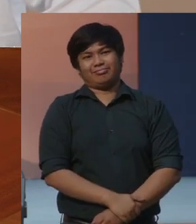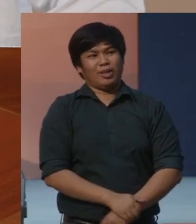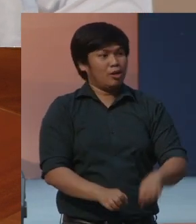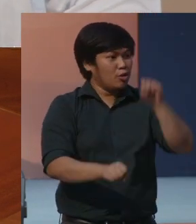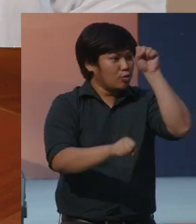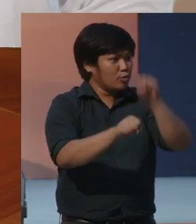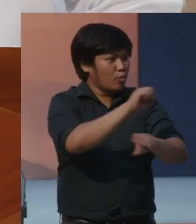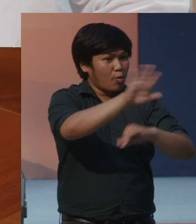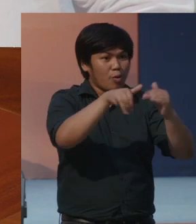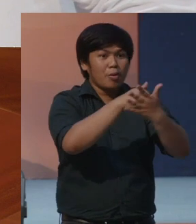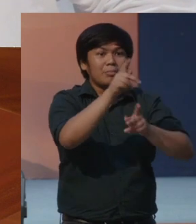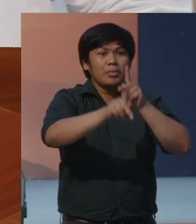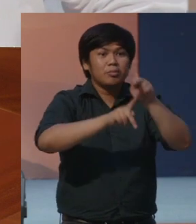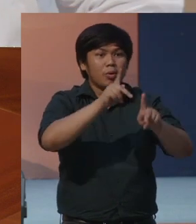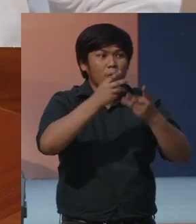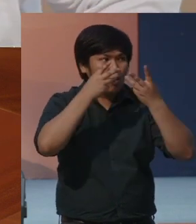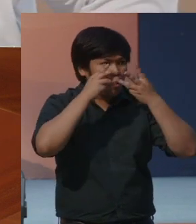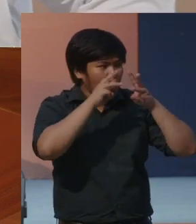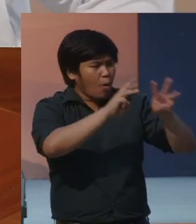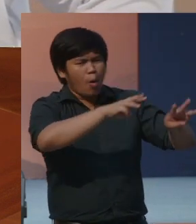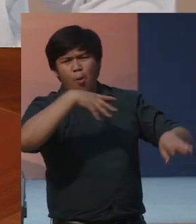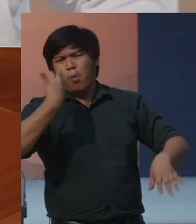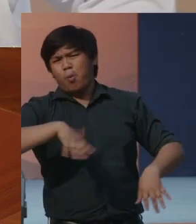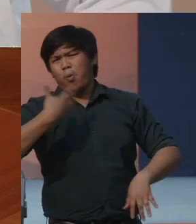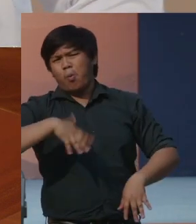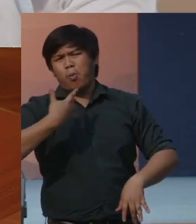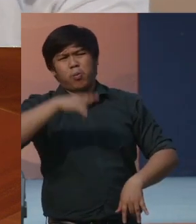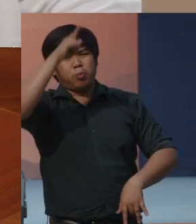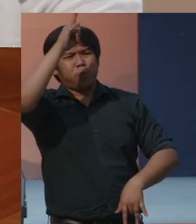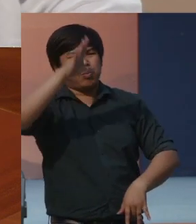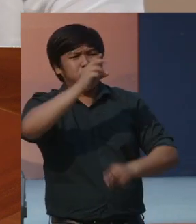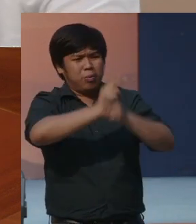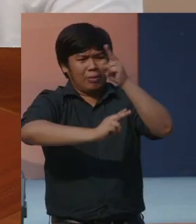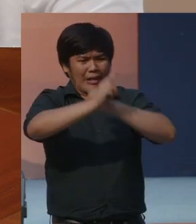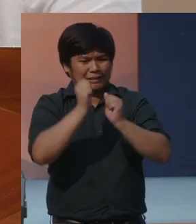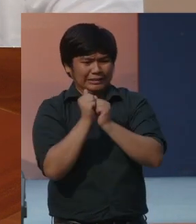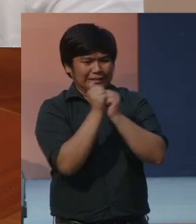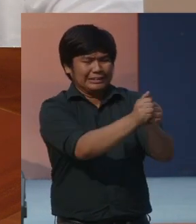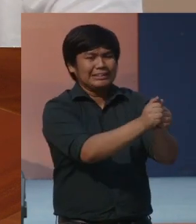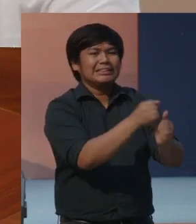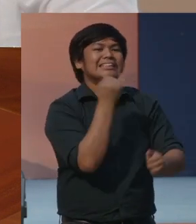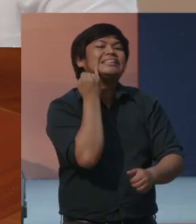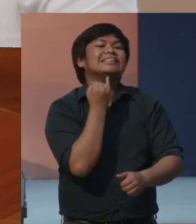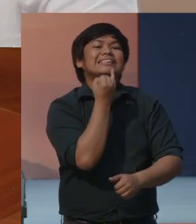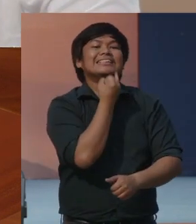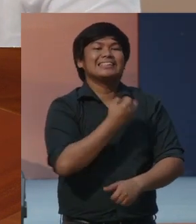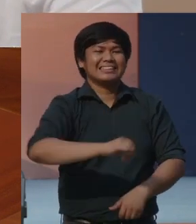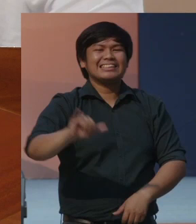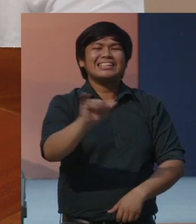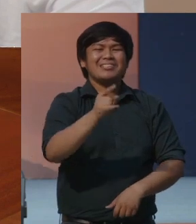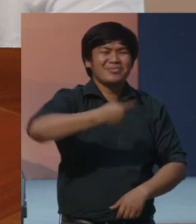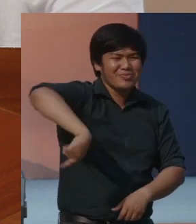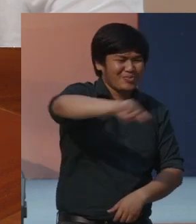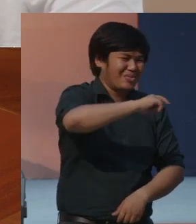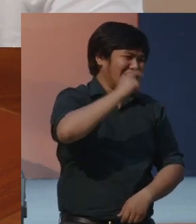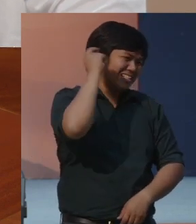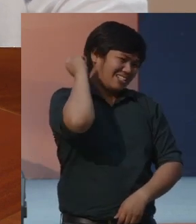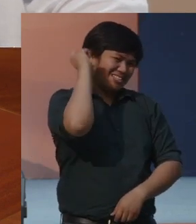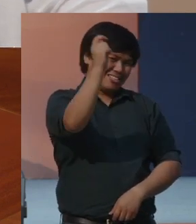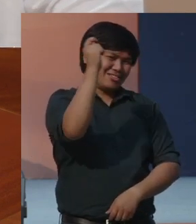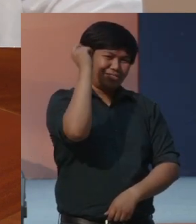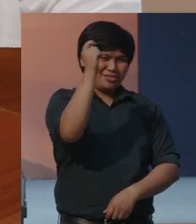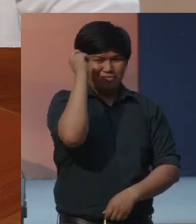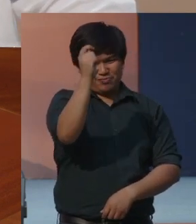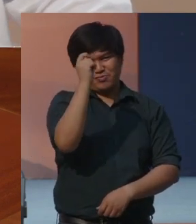all the peoples of the earth may know that the hand of the Lord is mighty. Ano po yun? Testimonyo po natin yun. Kasi